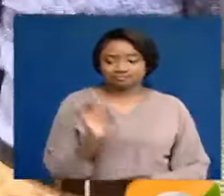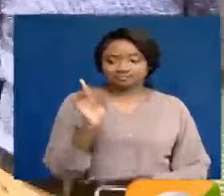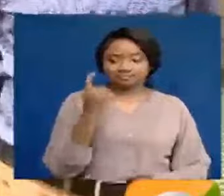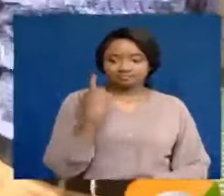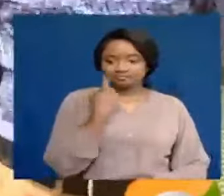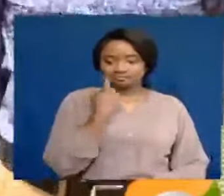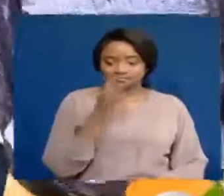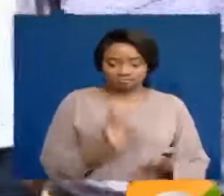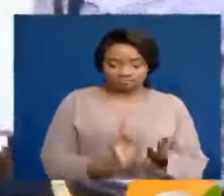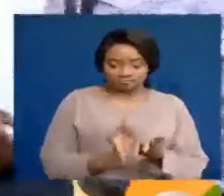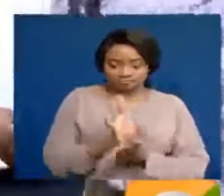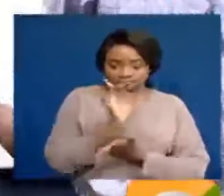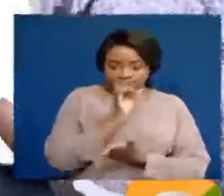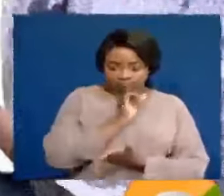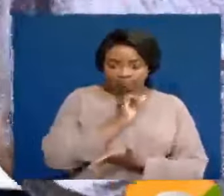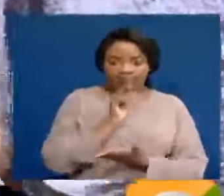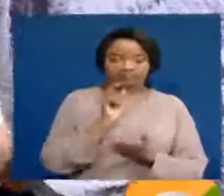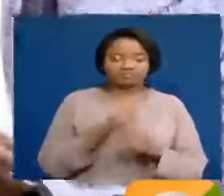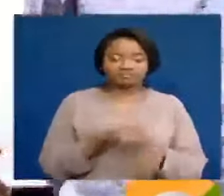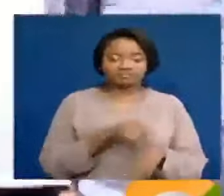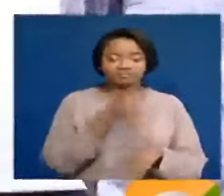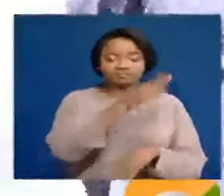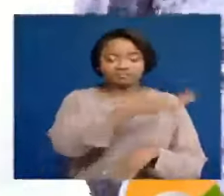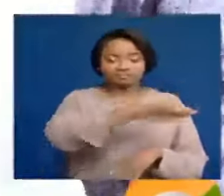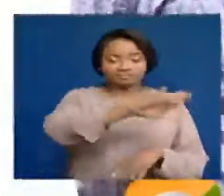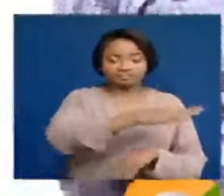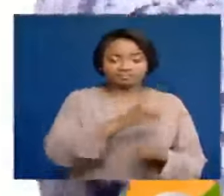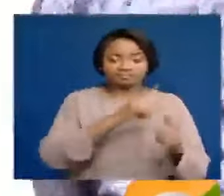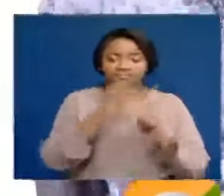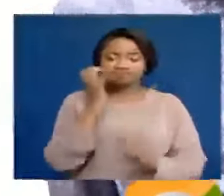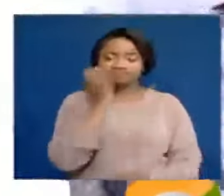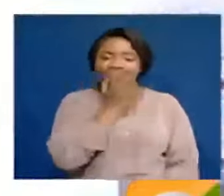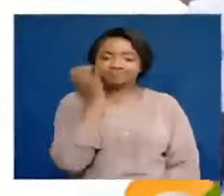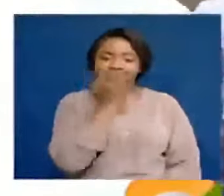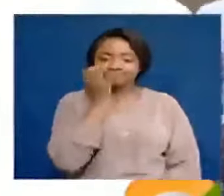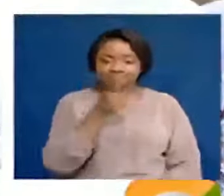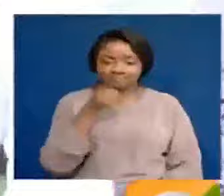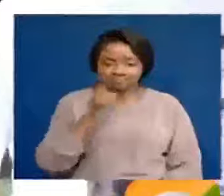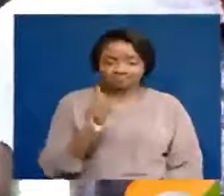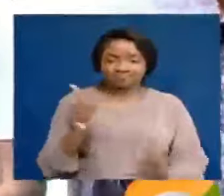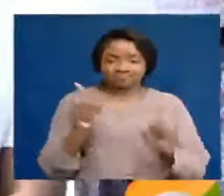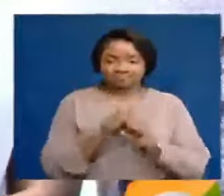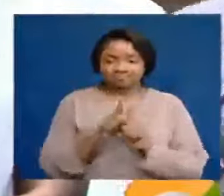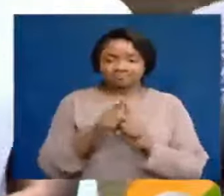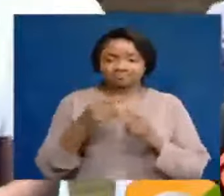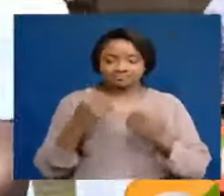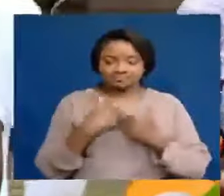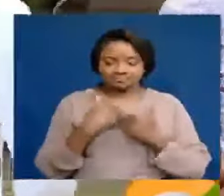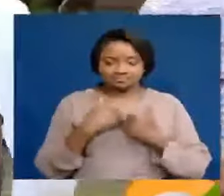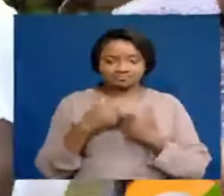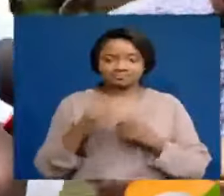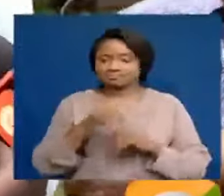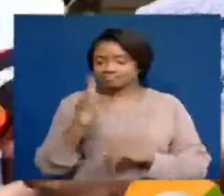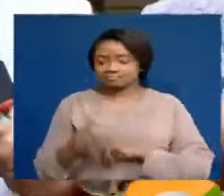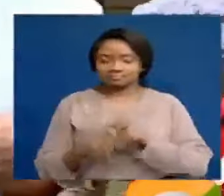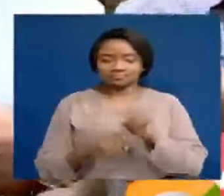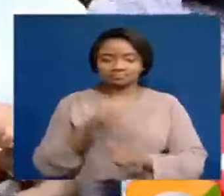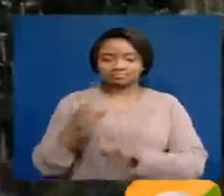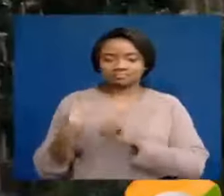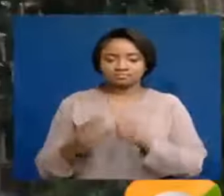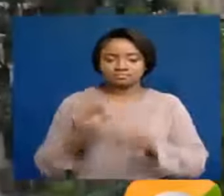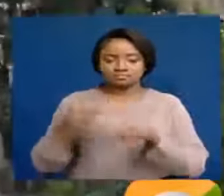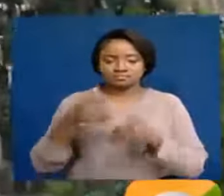kwa mchakato ulioanza bungeni, aliyekuwa naibu rais Rigathi Gachagua bado anaandamwa na maswali chungu nzima kuhusu matumizi ya